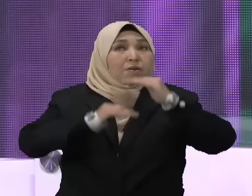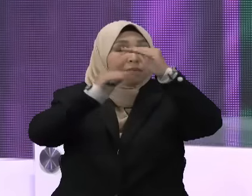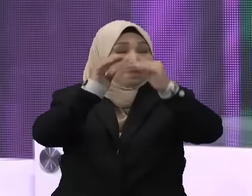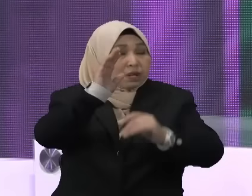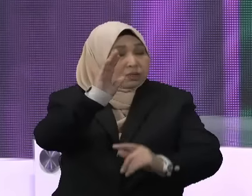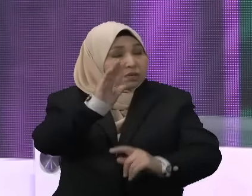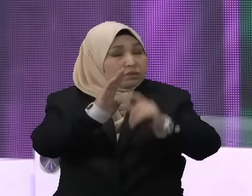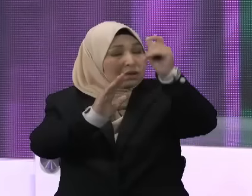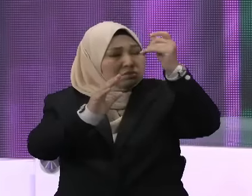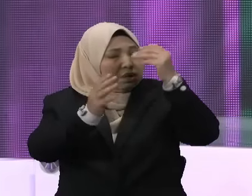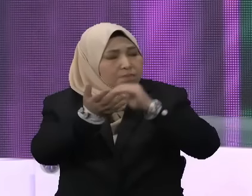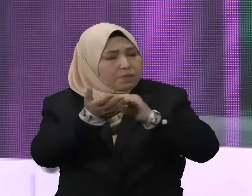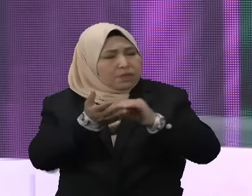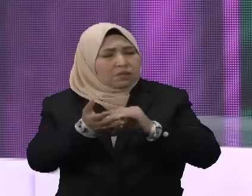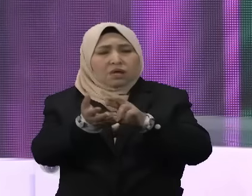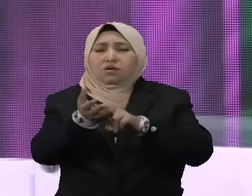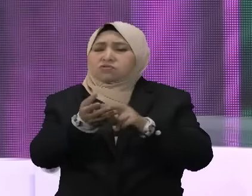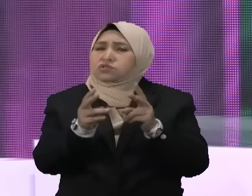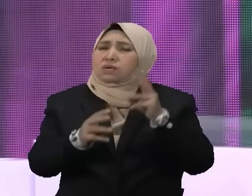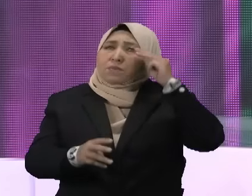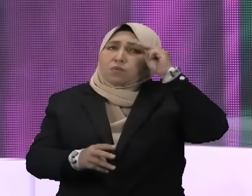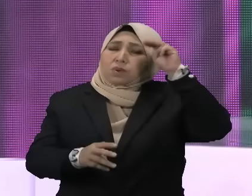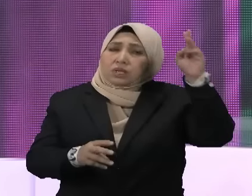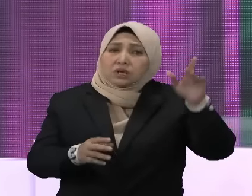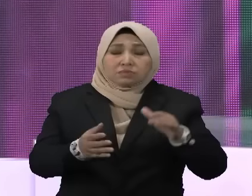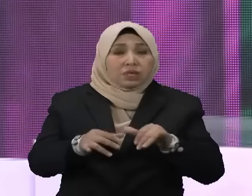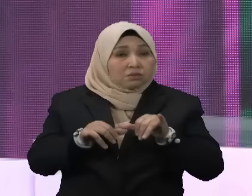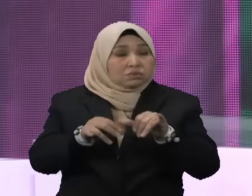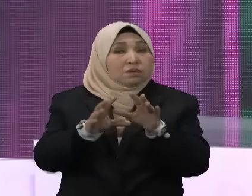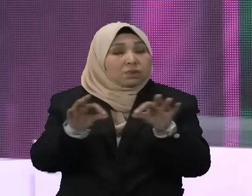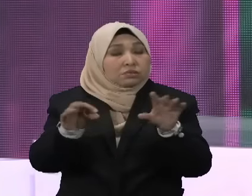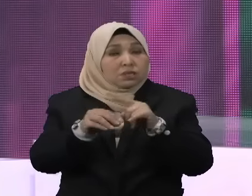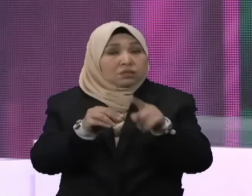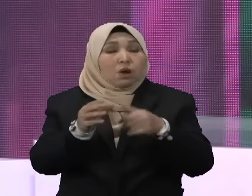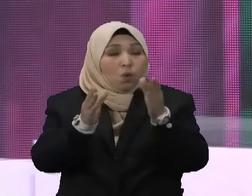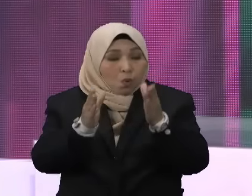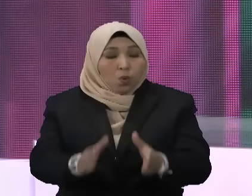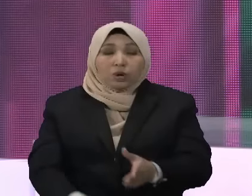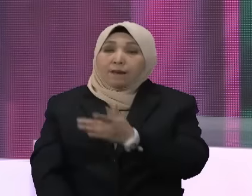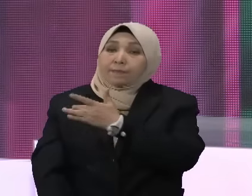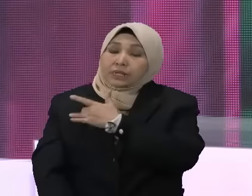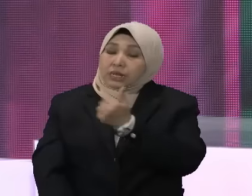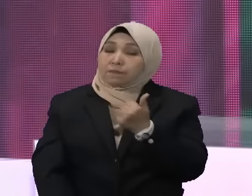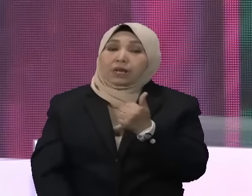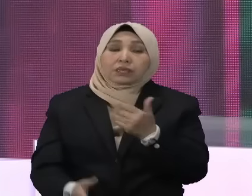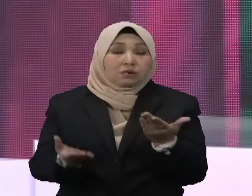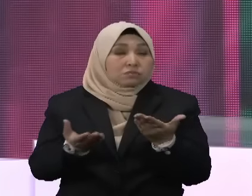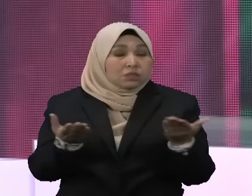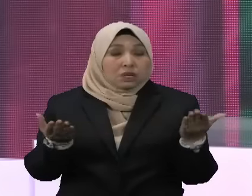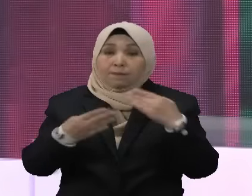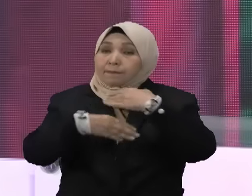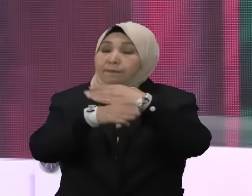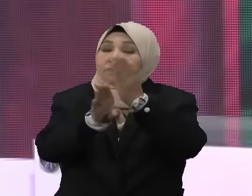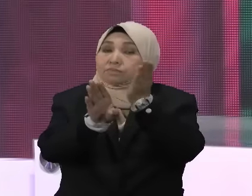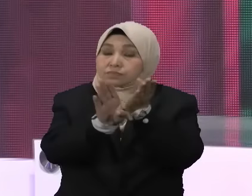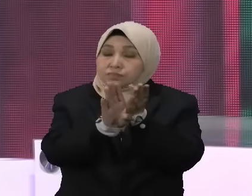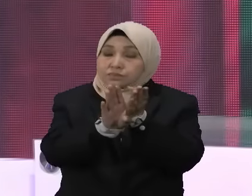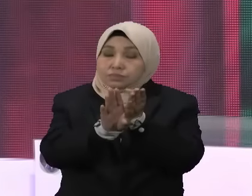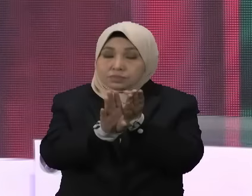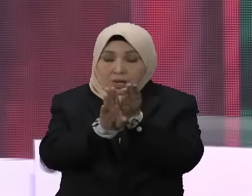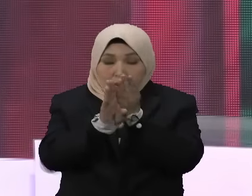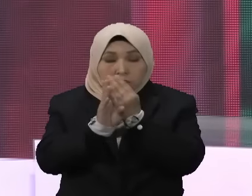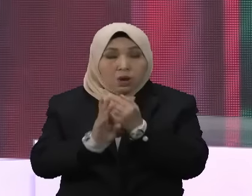keampunan dan rezeki yang amat mulia. Jadi masih lagi bercerita tentang orang beriman, Ustaz ya. Yang beriman di sini dalam bentuk